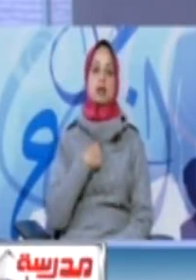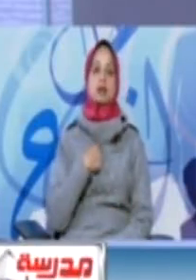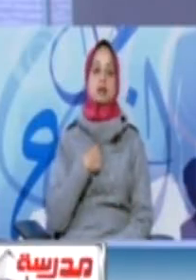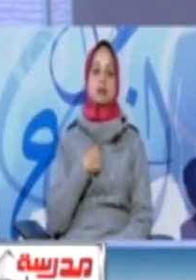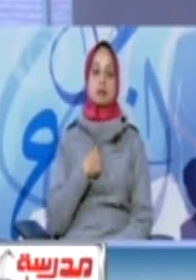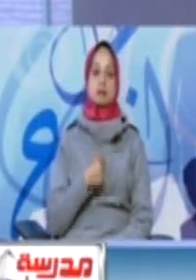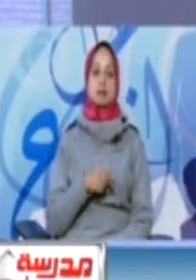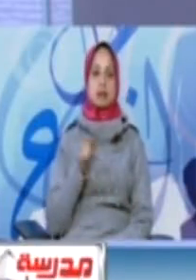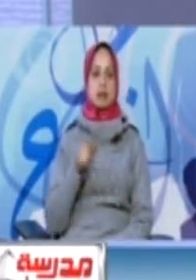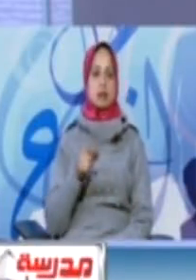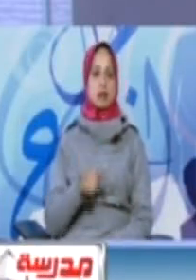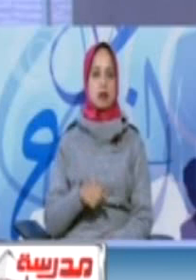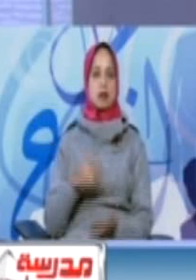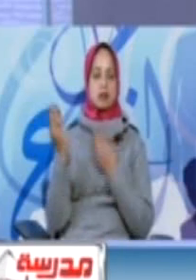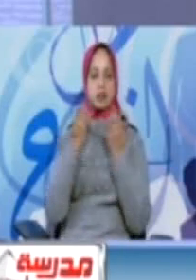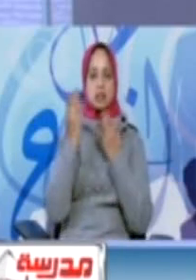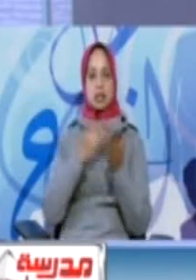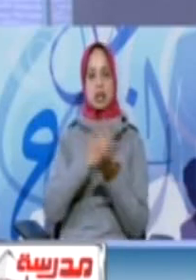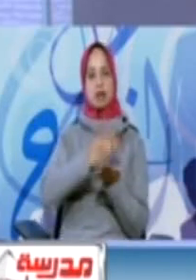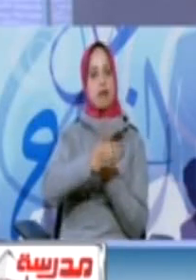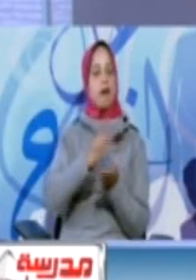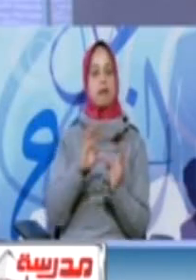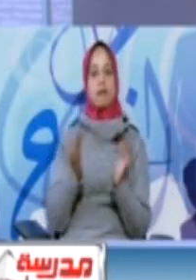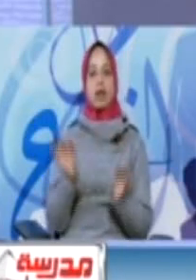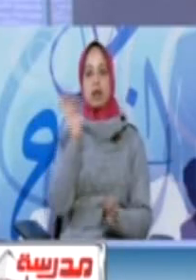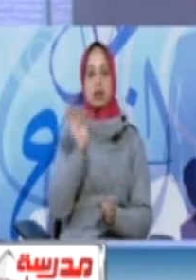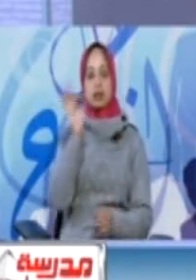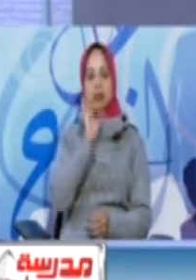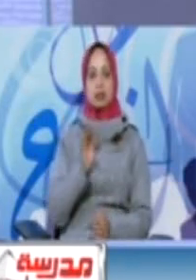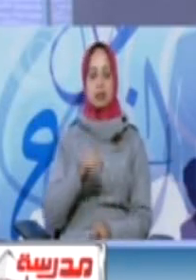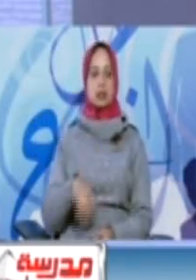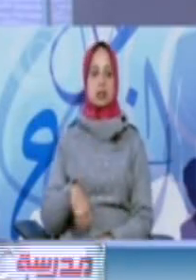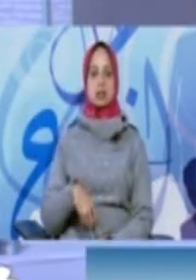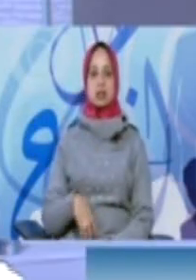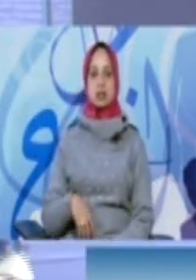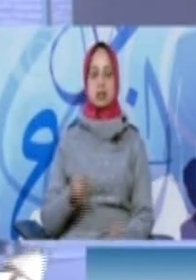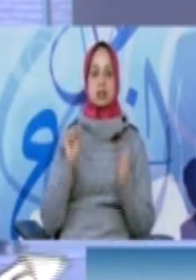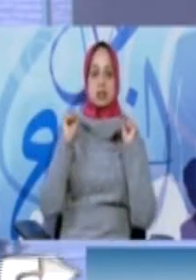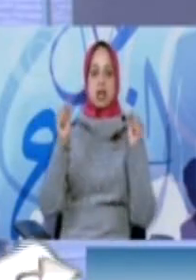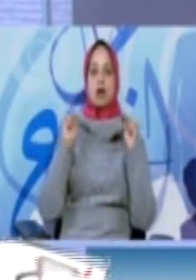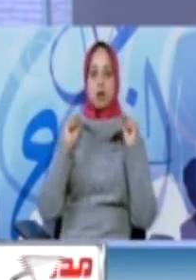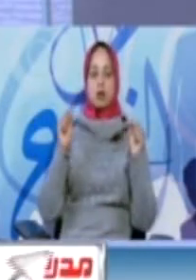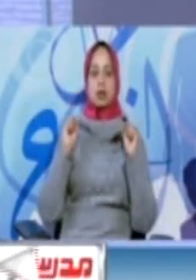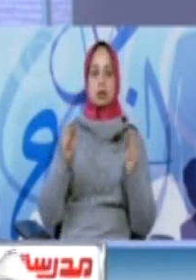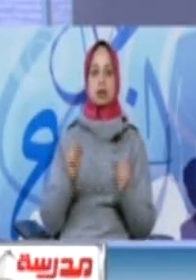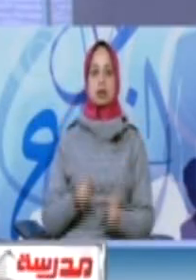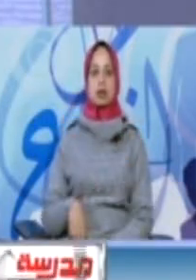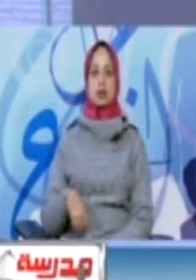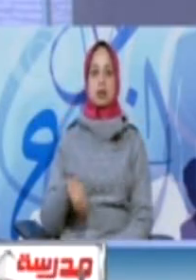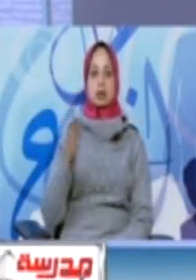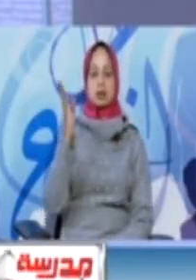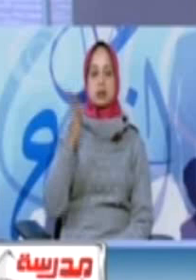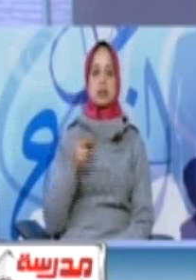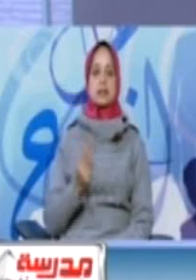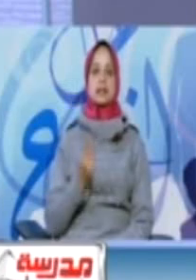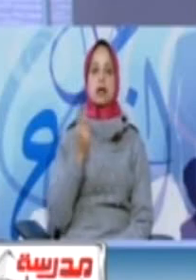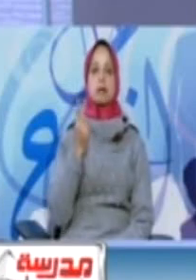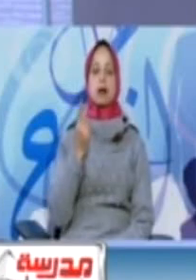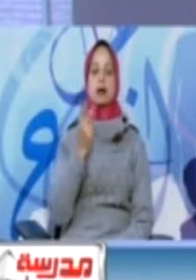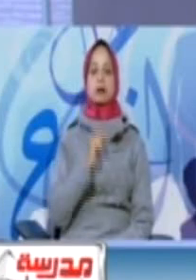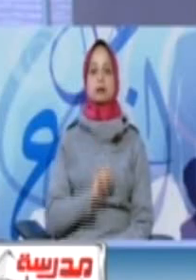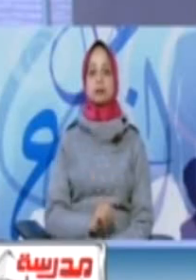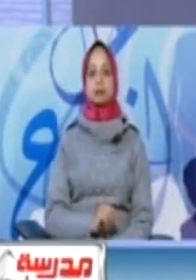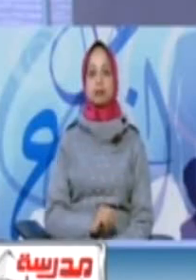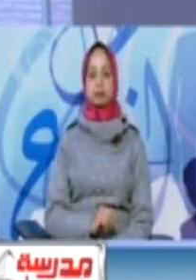وصلت لحد فين؟ انا واصل لحد ثورة يوليو. ثورة يوليو؟ اه. خلصتها يعني كلها ولا ايه؟